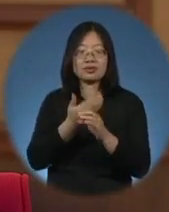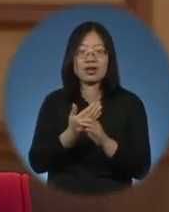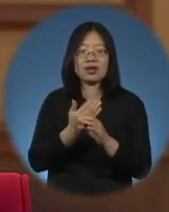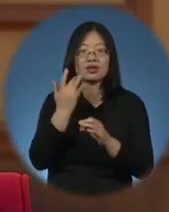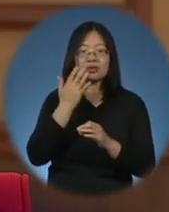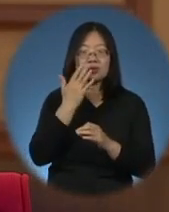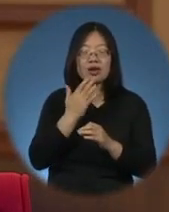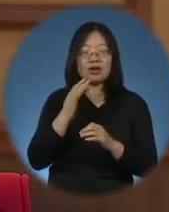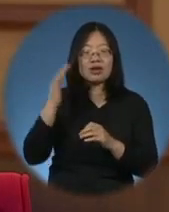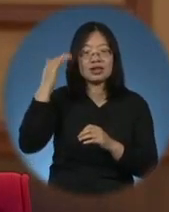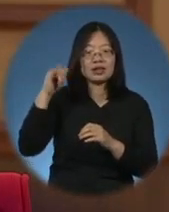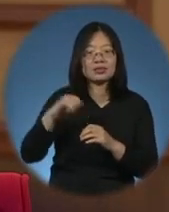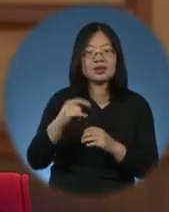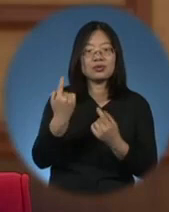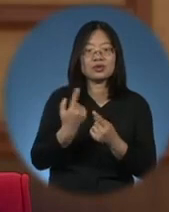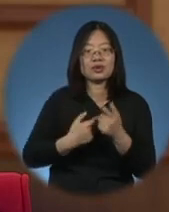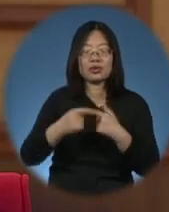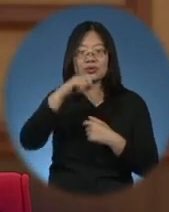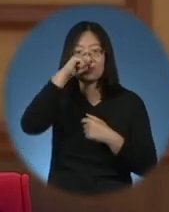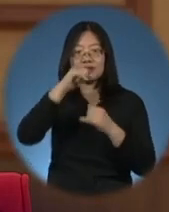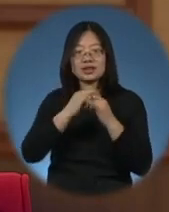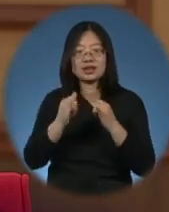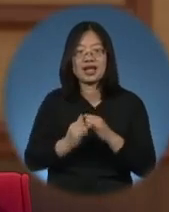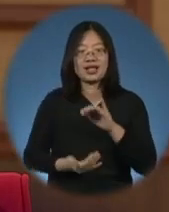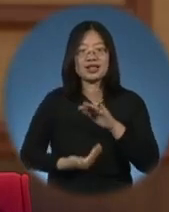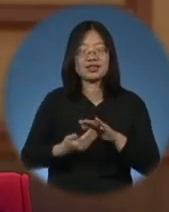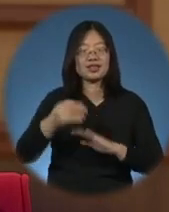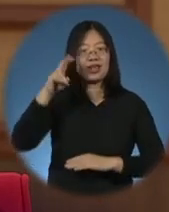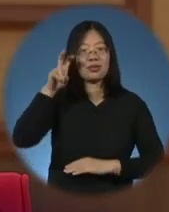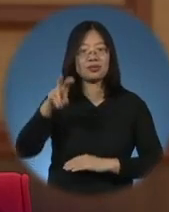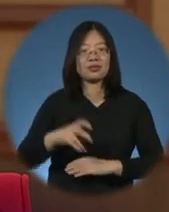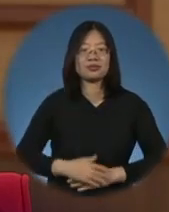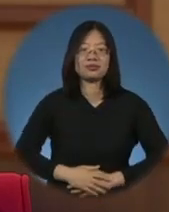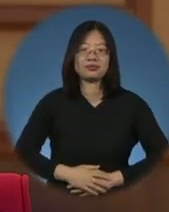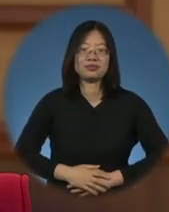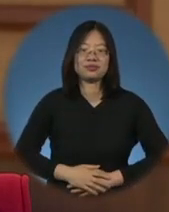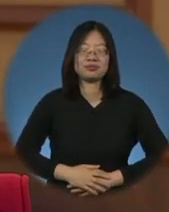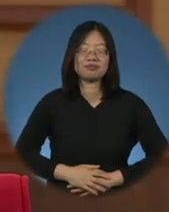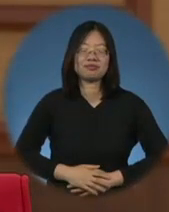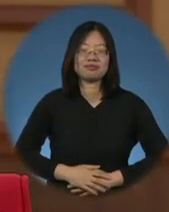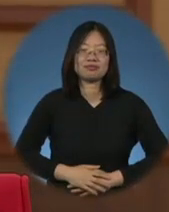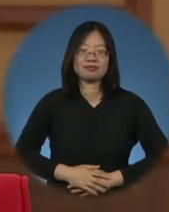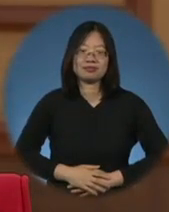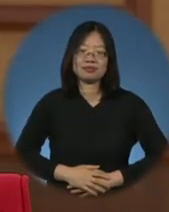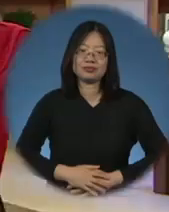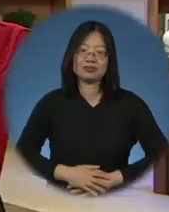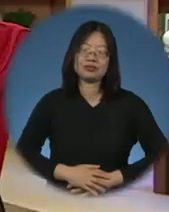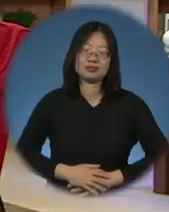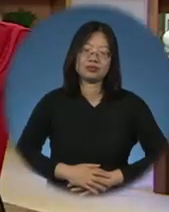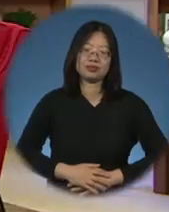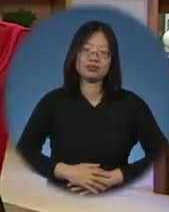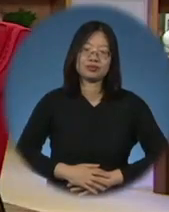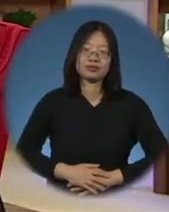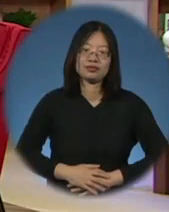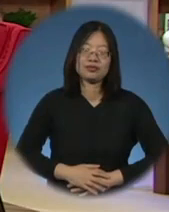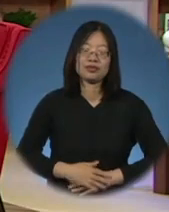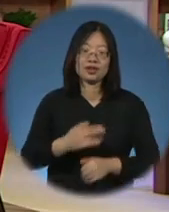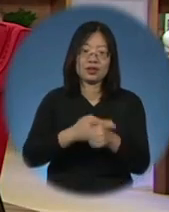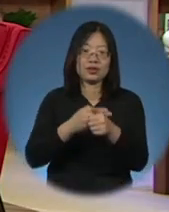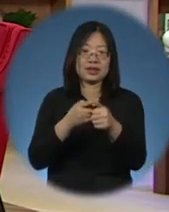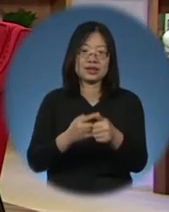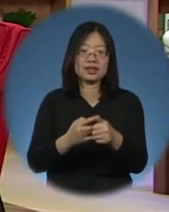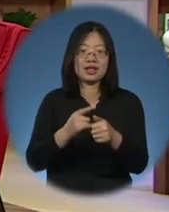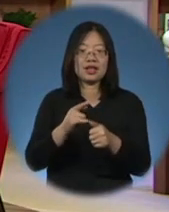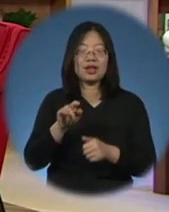꿀벌과 개미보다는 훨씬 더 좋은 사회를 만들 수 있지 않을까 하는 생각은 듭니다. 그래야 할 텐데요. 예. 어쩌다가